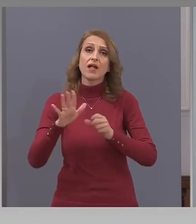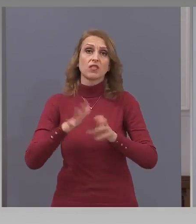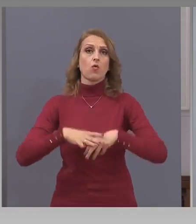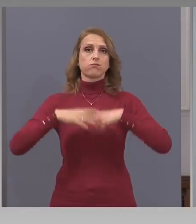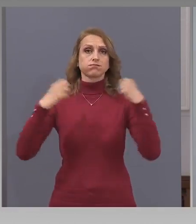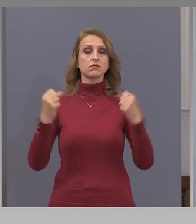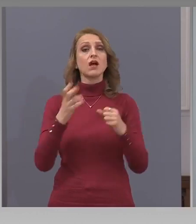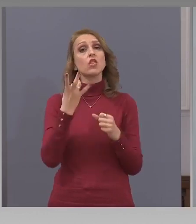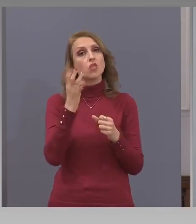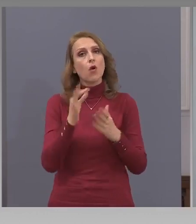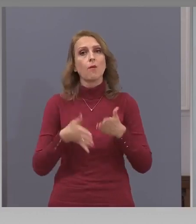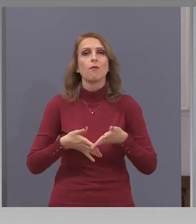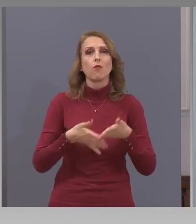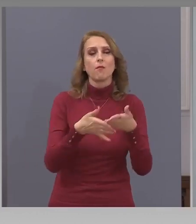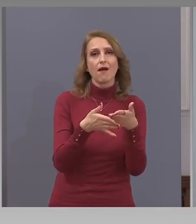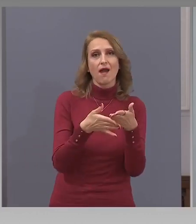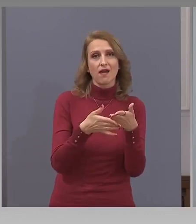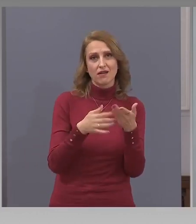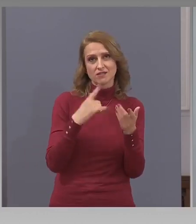Е това правим.